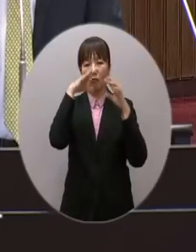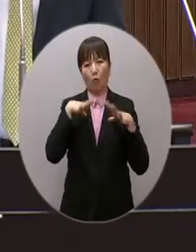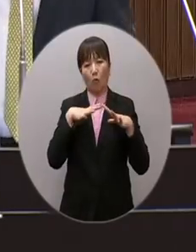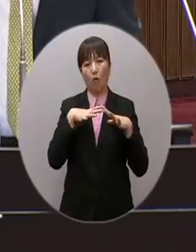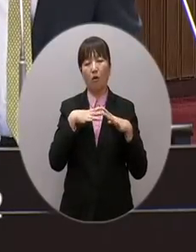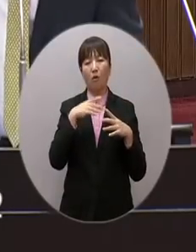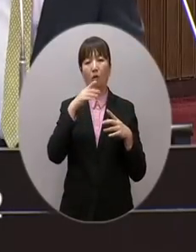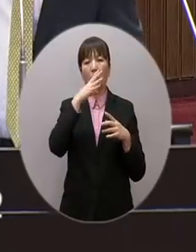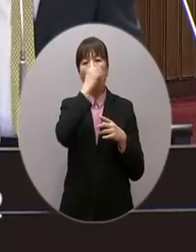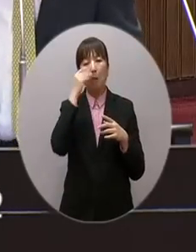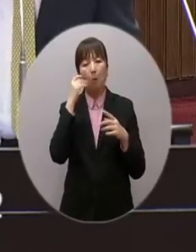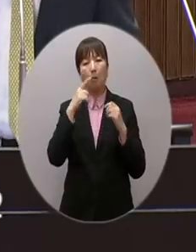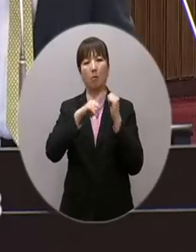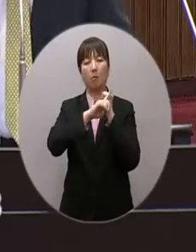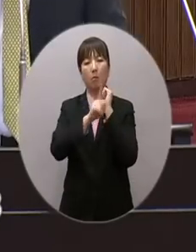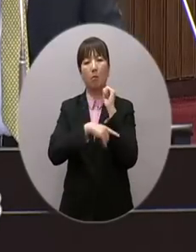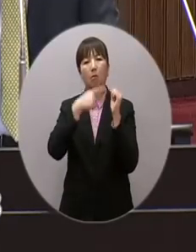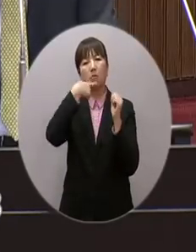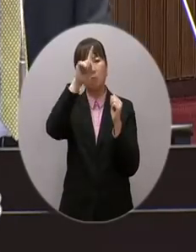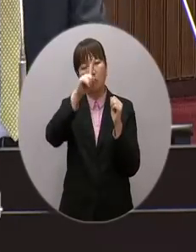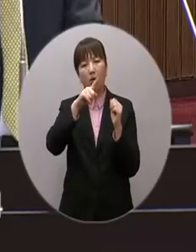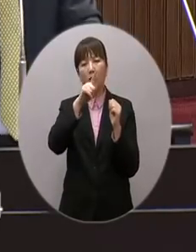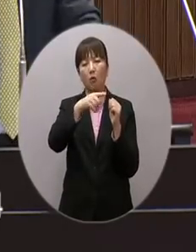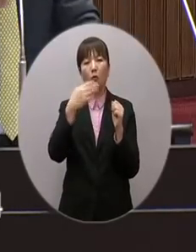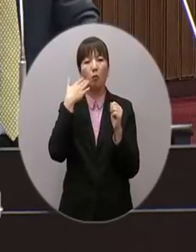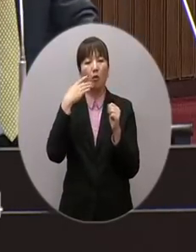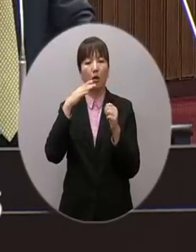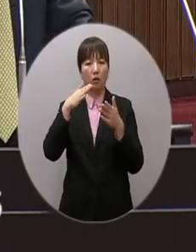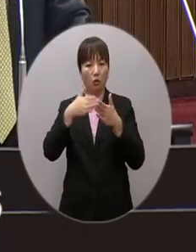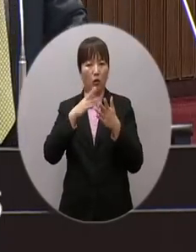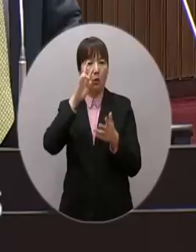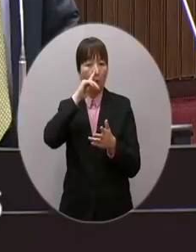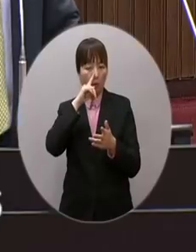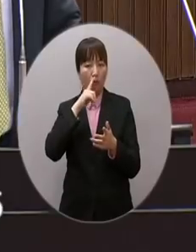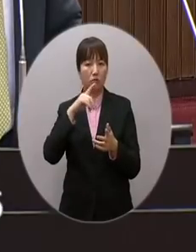嘛，继续要以有罪确定判决当作要件，国家才要